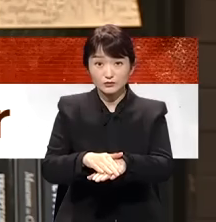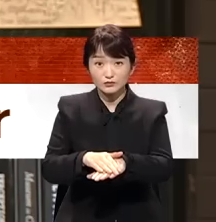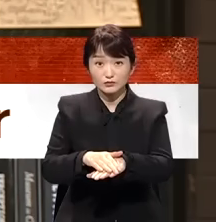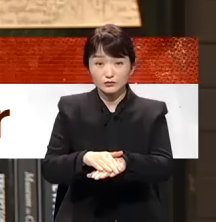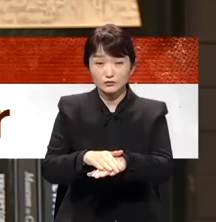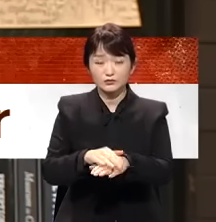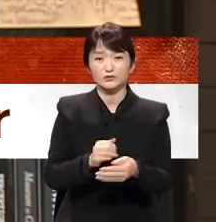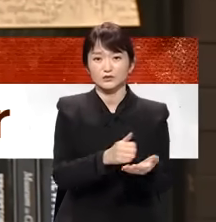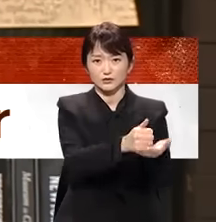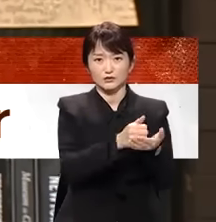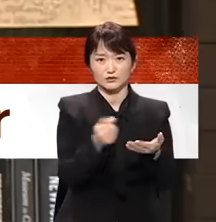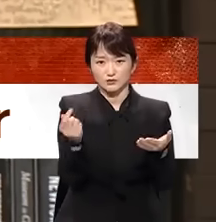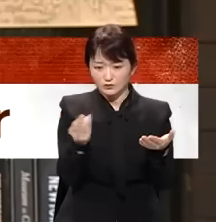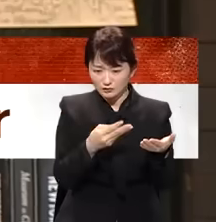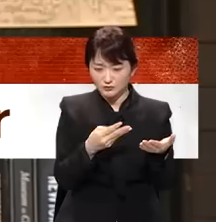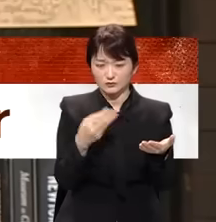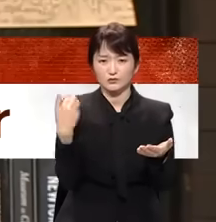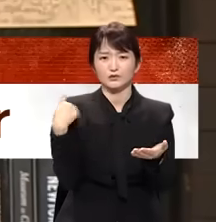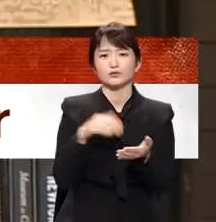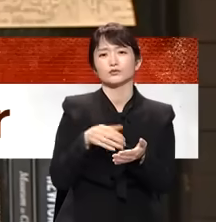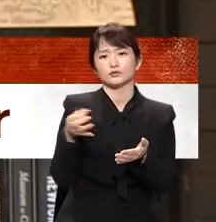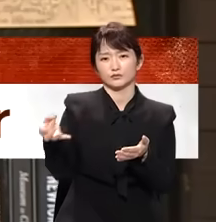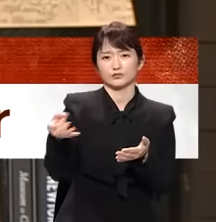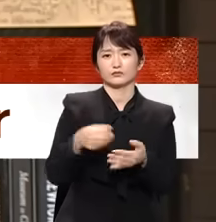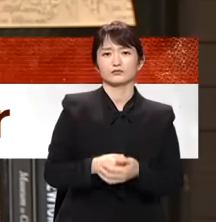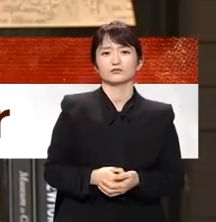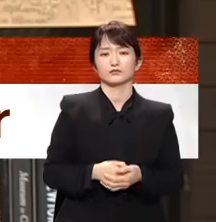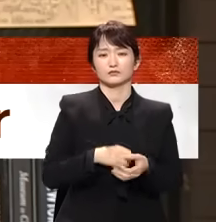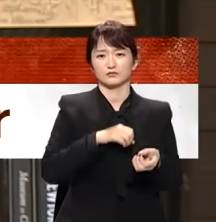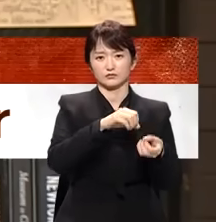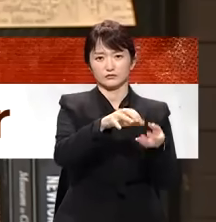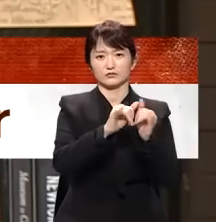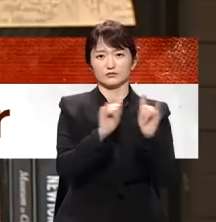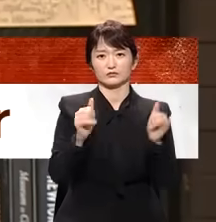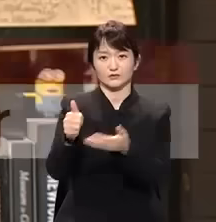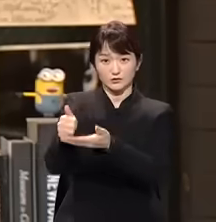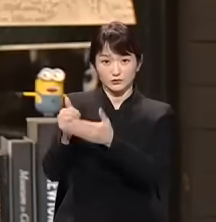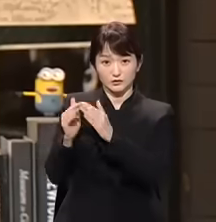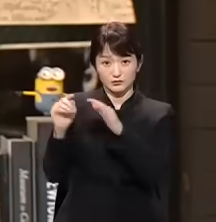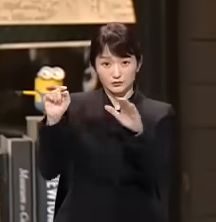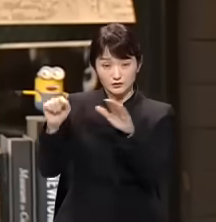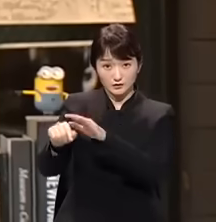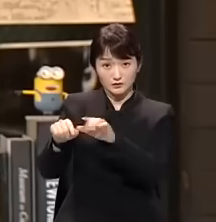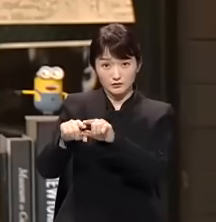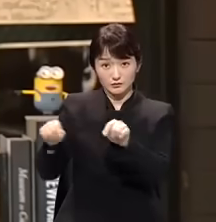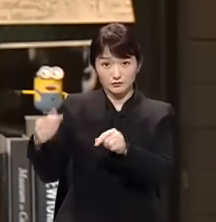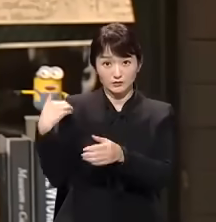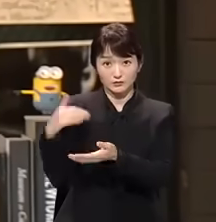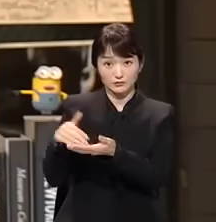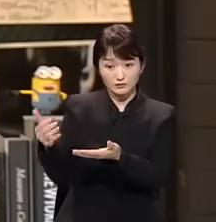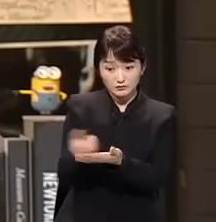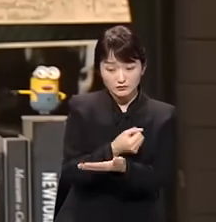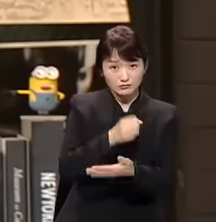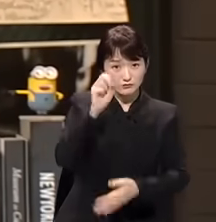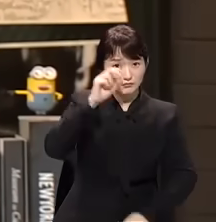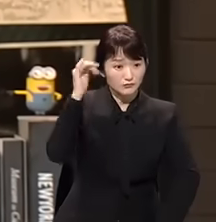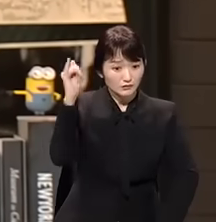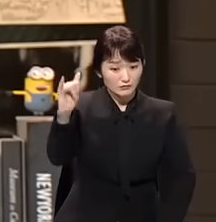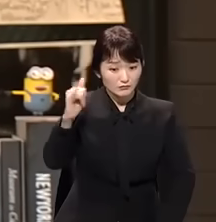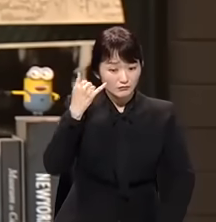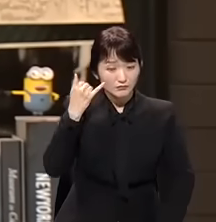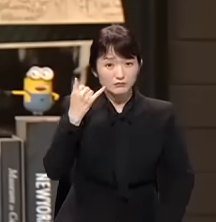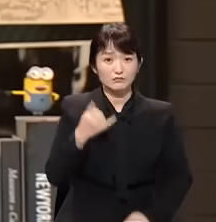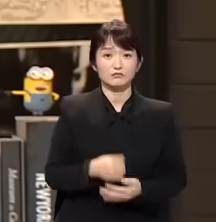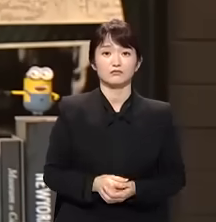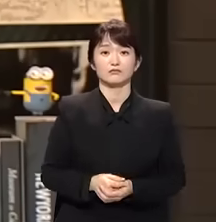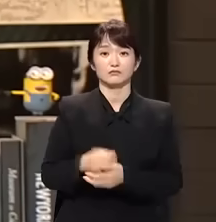고객 계좌번호를 환부를 해 주셨다는 거죠 자 라이더분이 손님 집에 가서 음식을 회수하는데 갑자기 전화가 왔다는 거예요